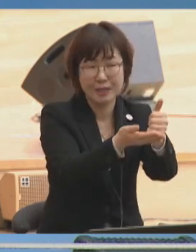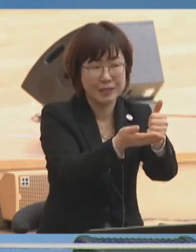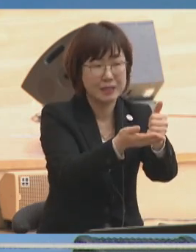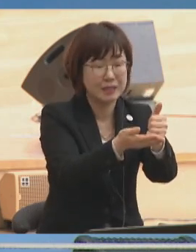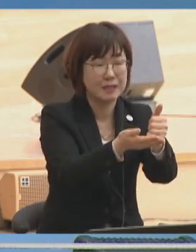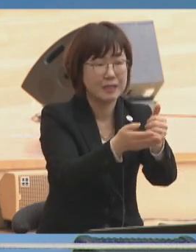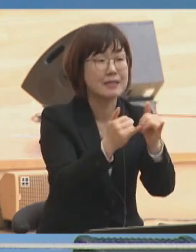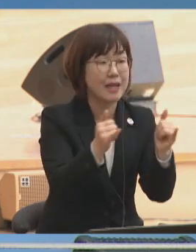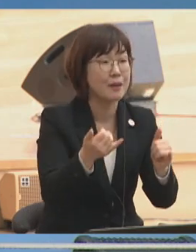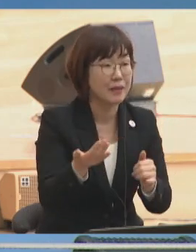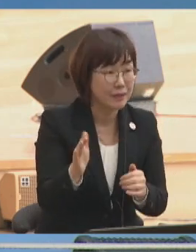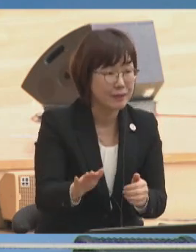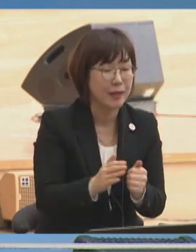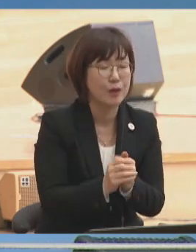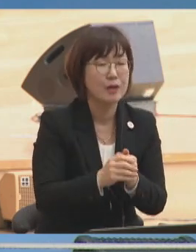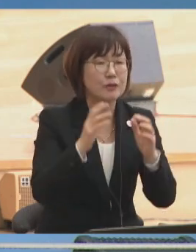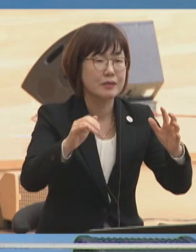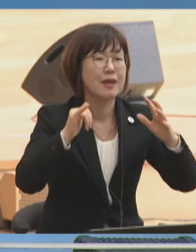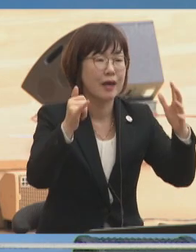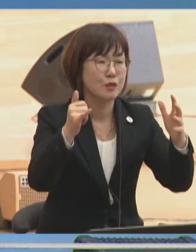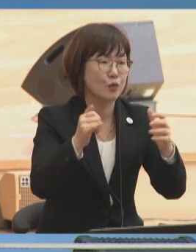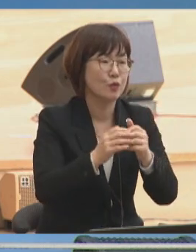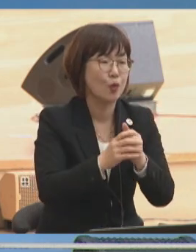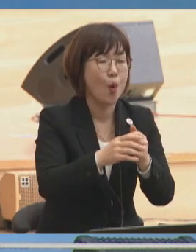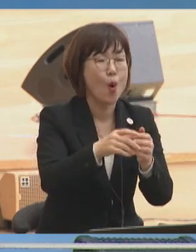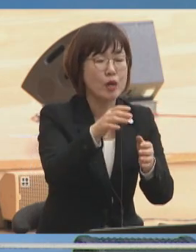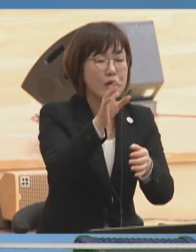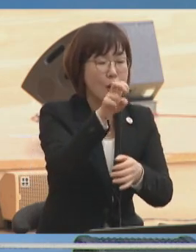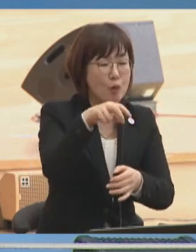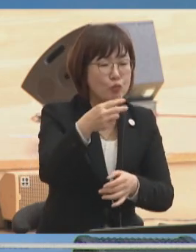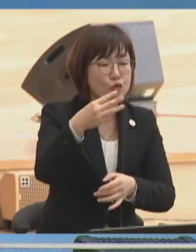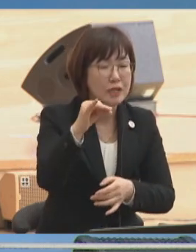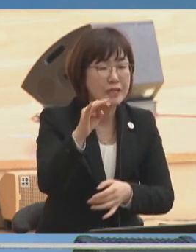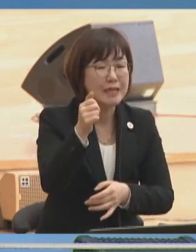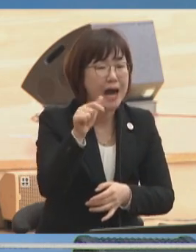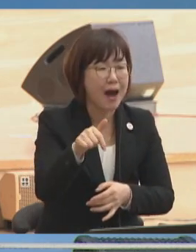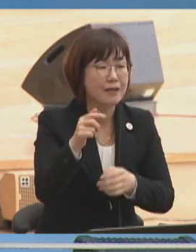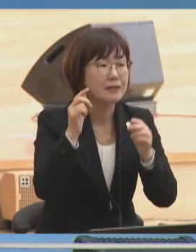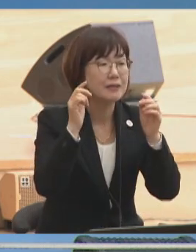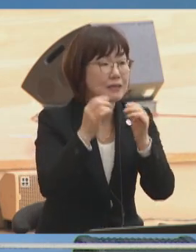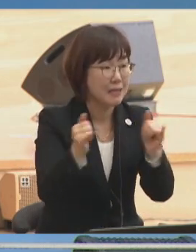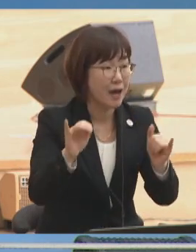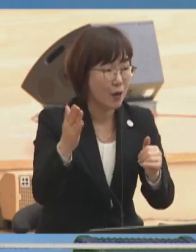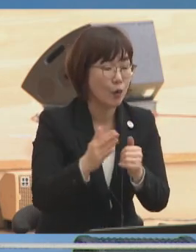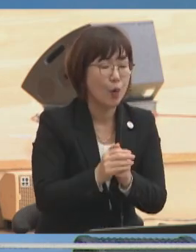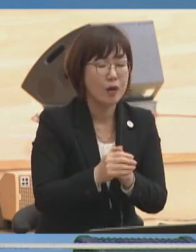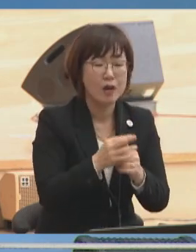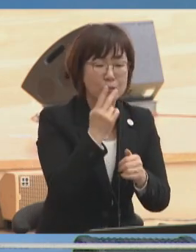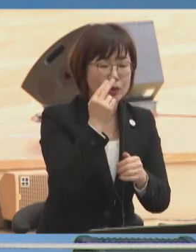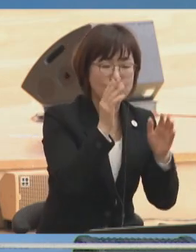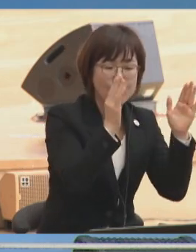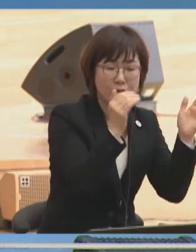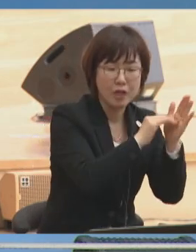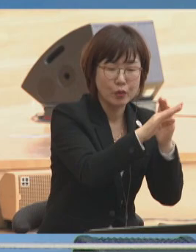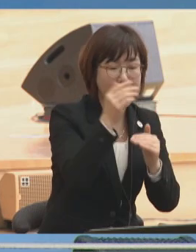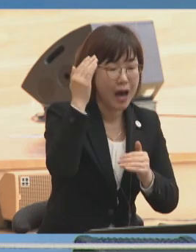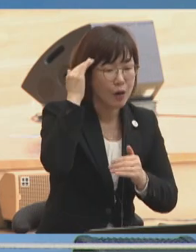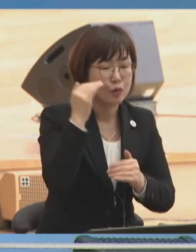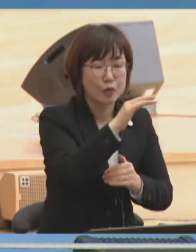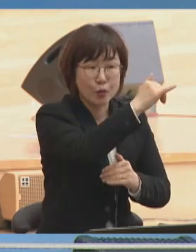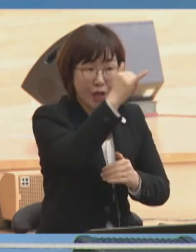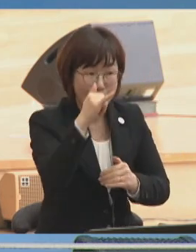분이셨습니다. 세계적인 물리학자였죠. 미국 연구소에서 근무를 마치고 한국에 들어올 때쯤에 말이에요. 그때 있었던